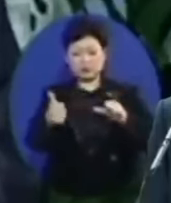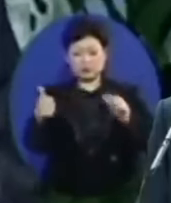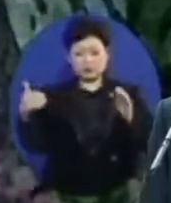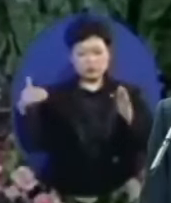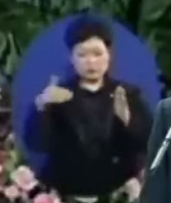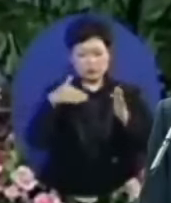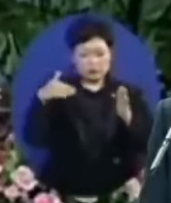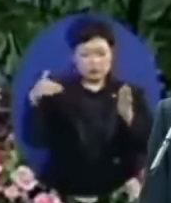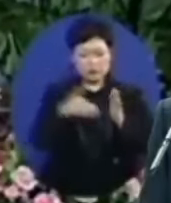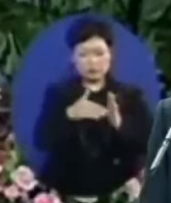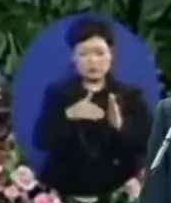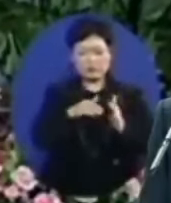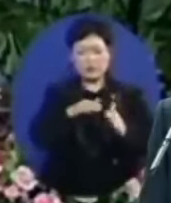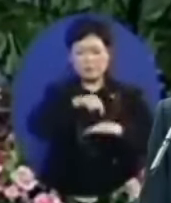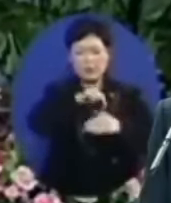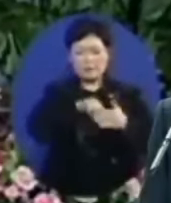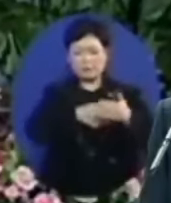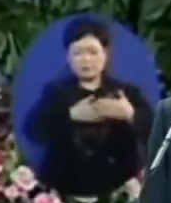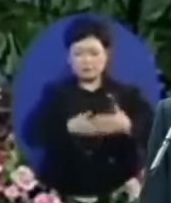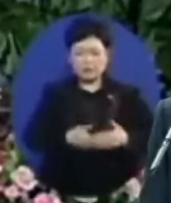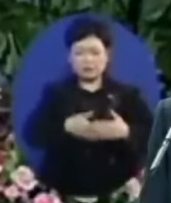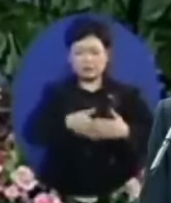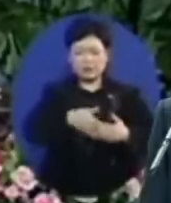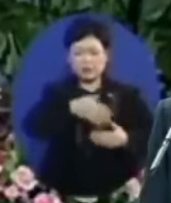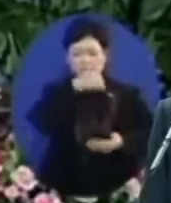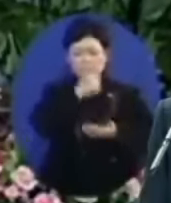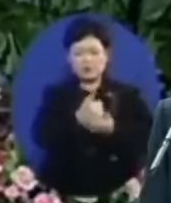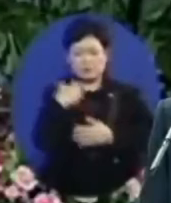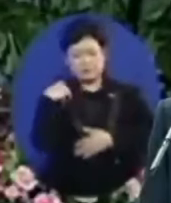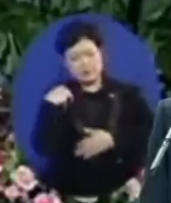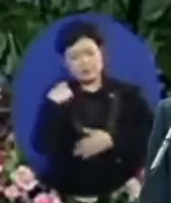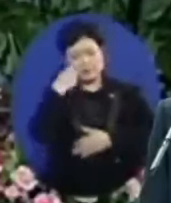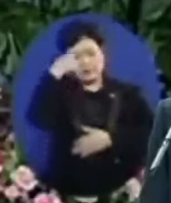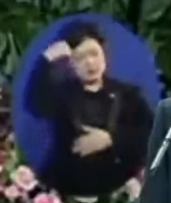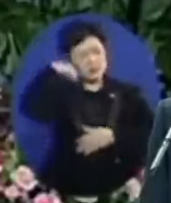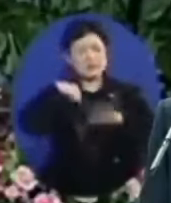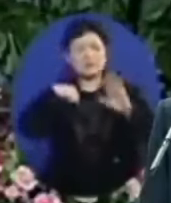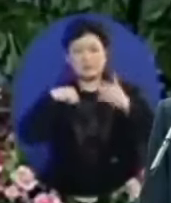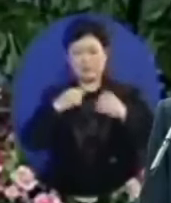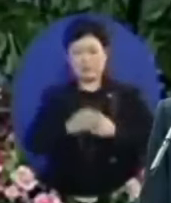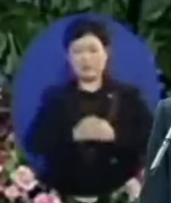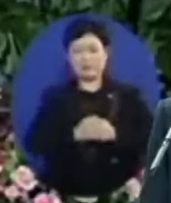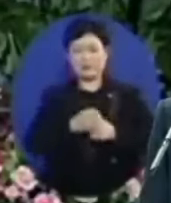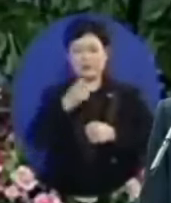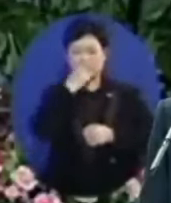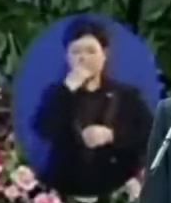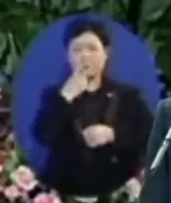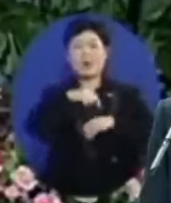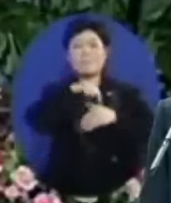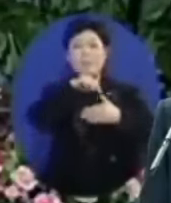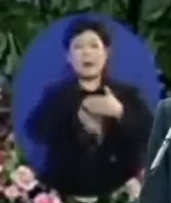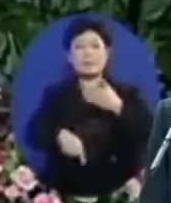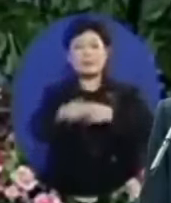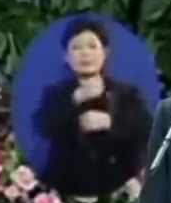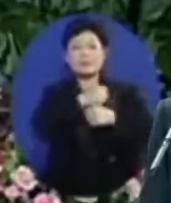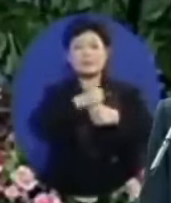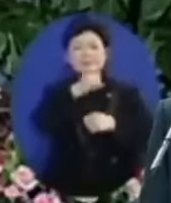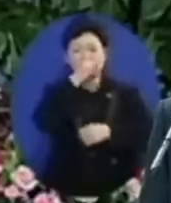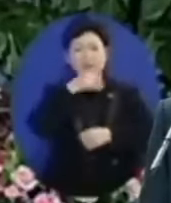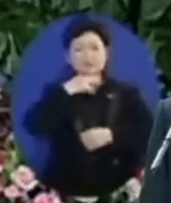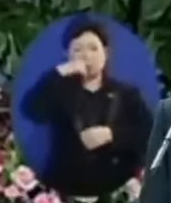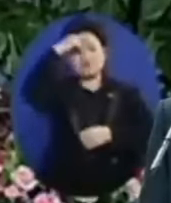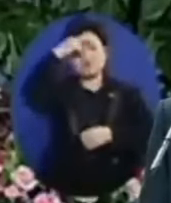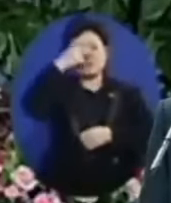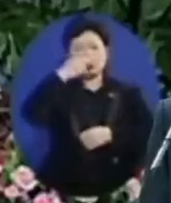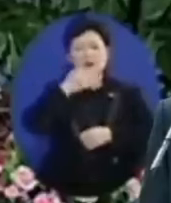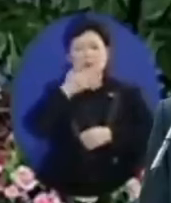죄책감을 느낍니다. 마음에 무거운 죄책의 짐을 가지고 있습니다. 그리고 부패한 심성의 짐을 가지고 있습니다. 술 먹지